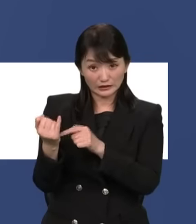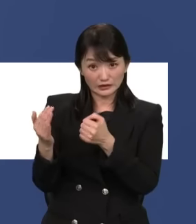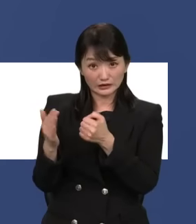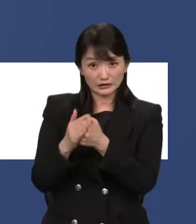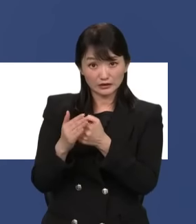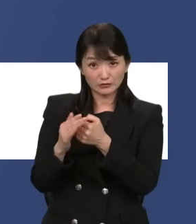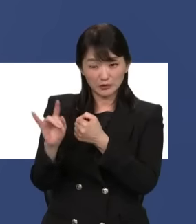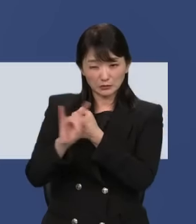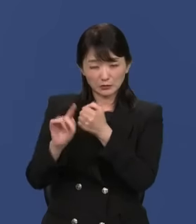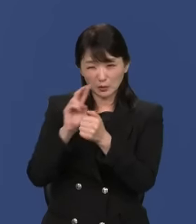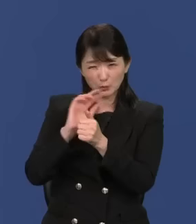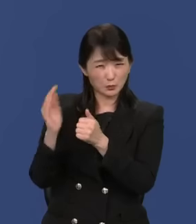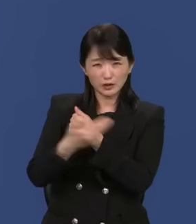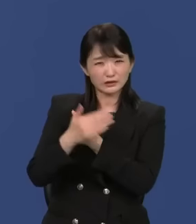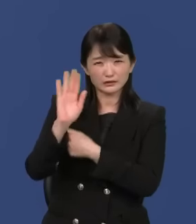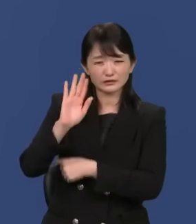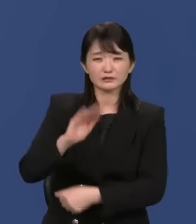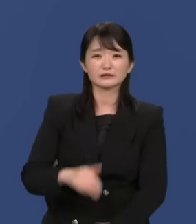것이